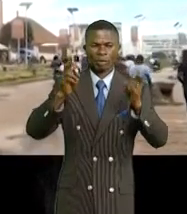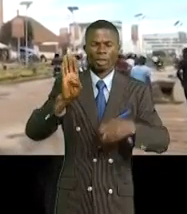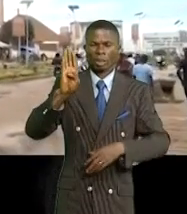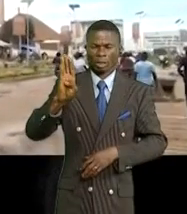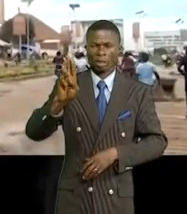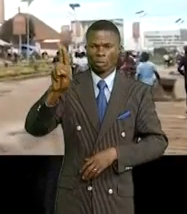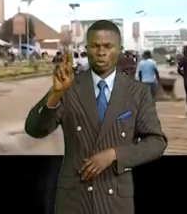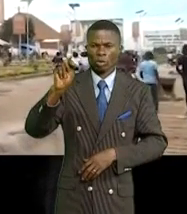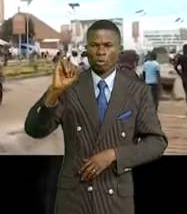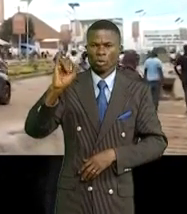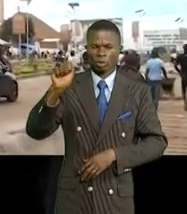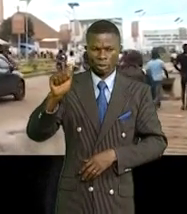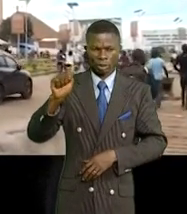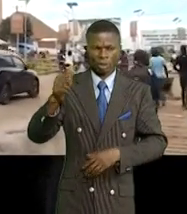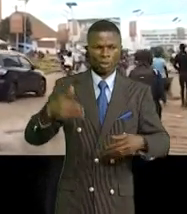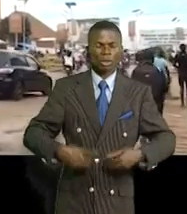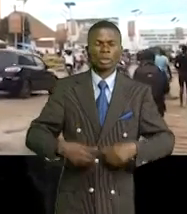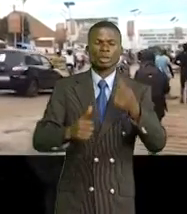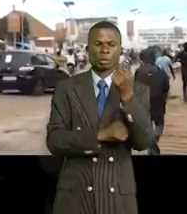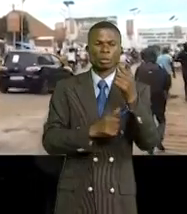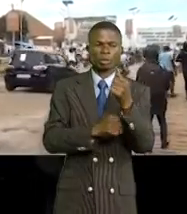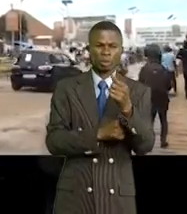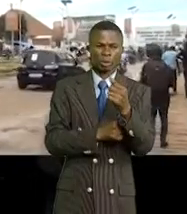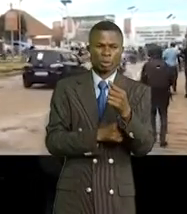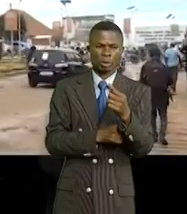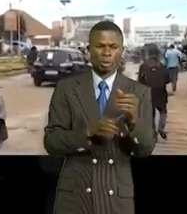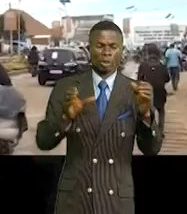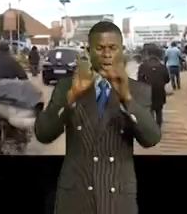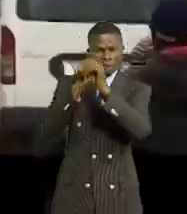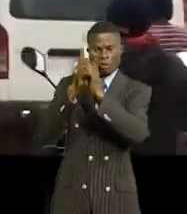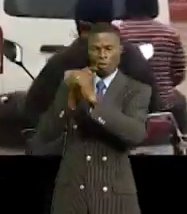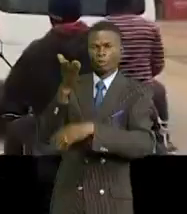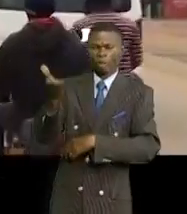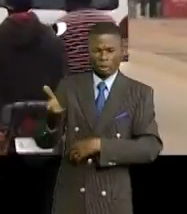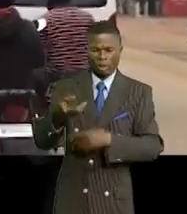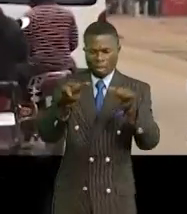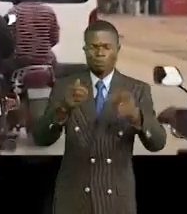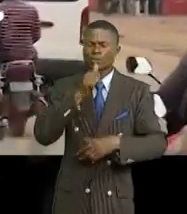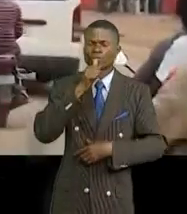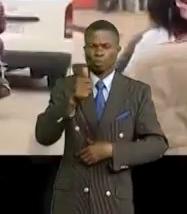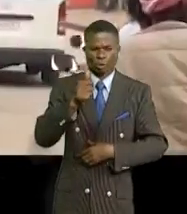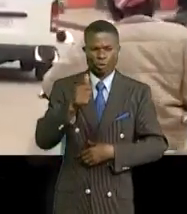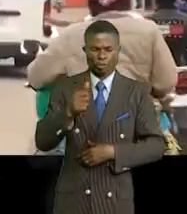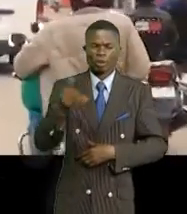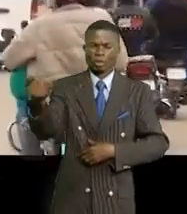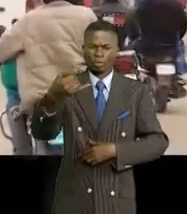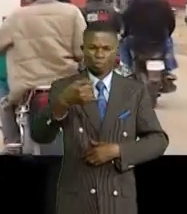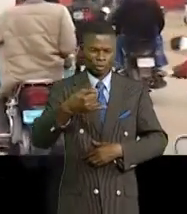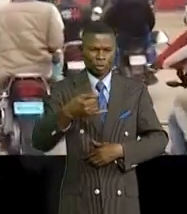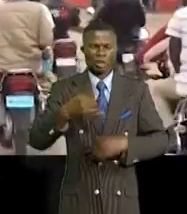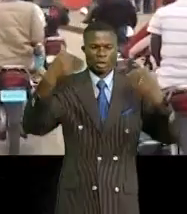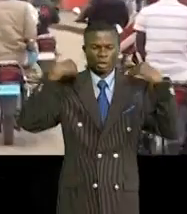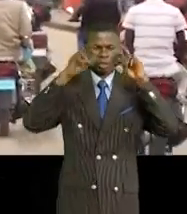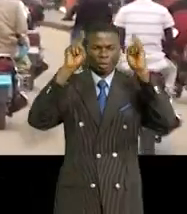place Shooting. Ici, les jeunes gens viennent se faire photographier. C'est un bel endroit, bien entretenu par la mairie